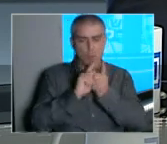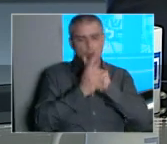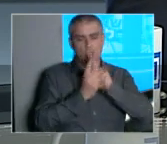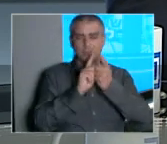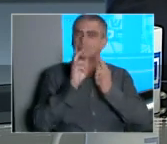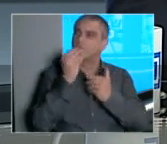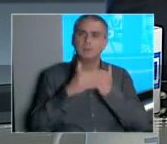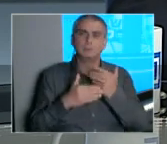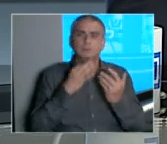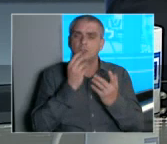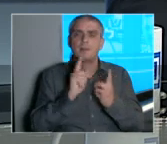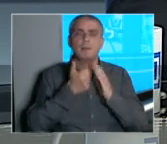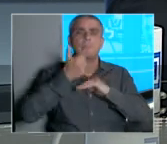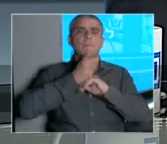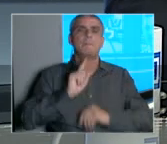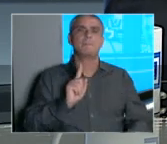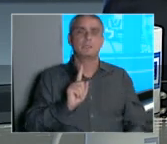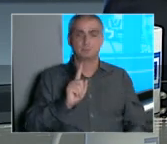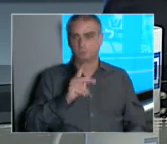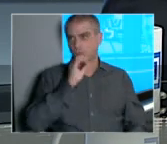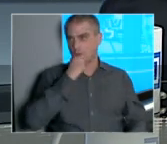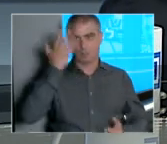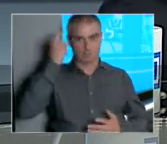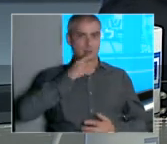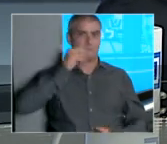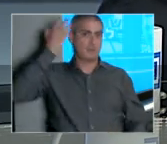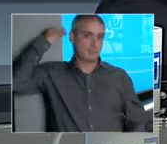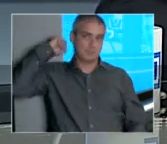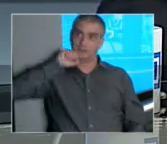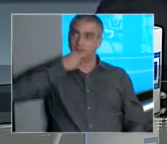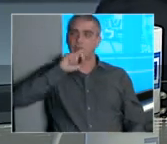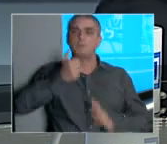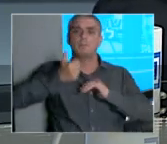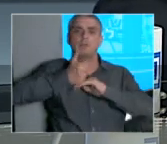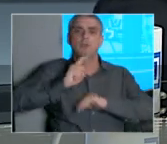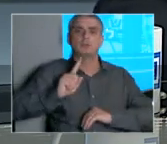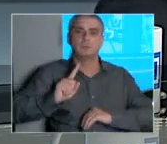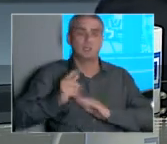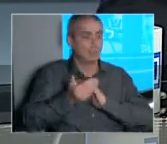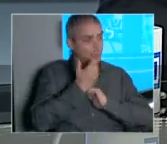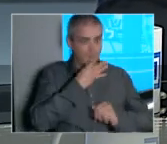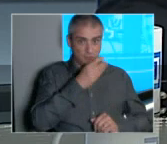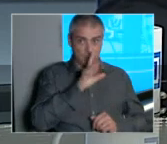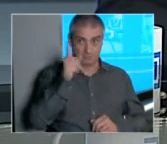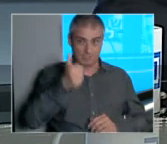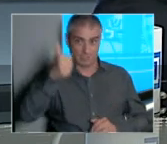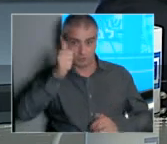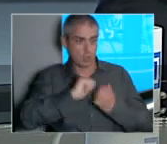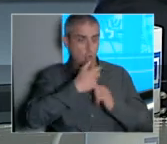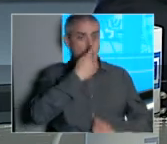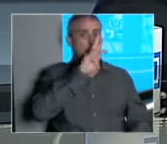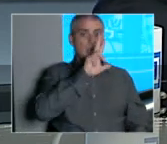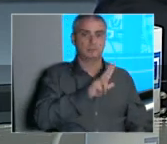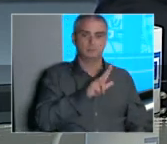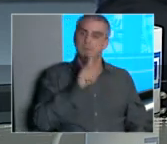אבל בסוף השאלה היא מי בראש. תדע, זאת שאלה תנכית, אם מדברת על דברי הימין, מי בראש? אז לפני השאלה, האם מי בראש או פרץ